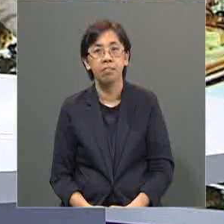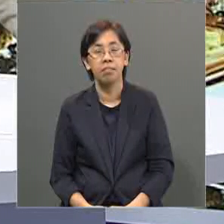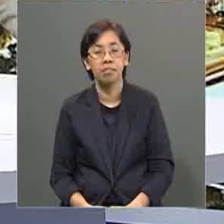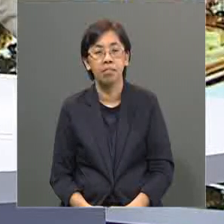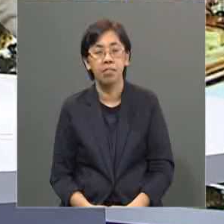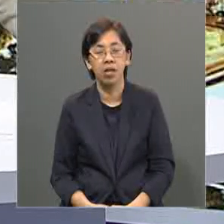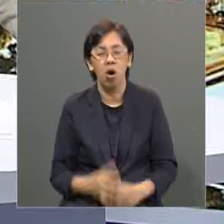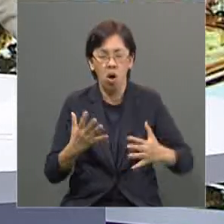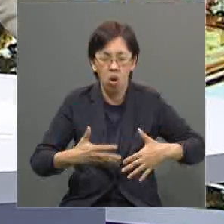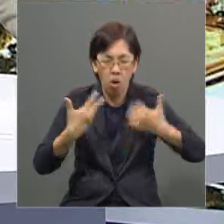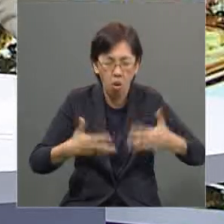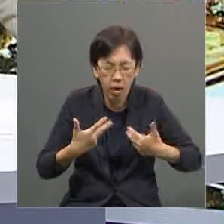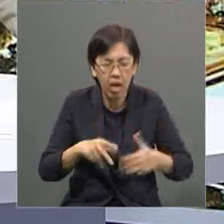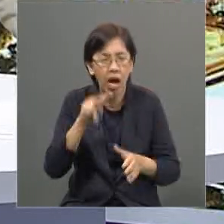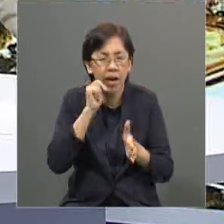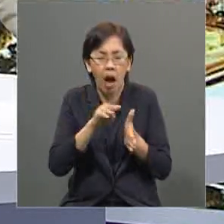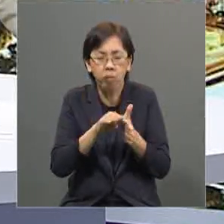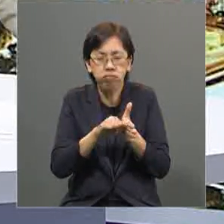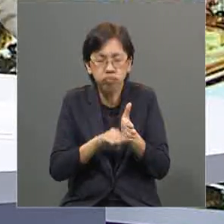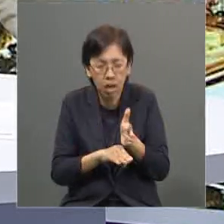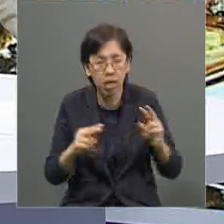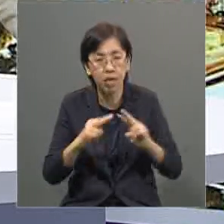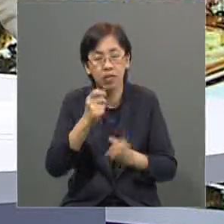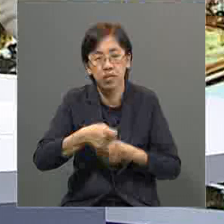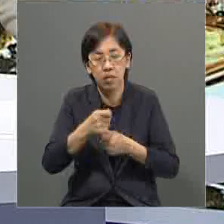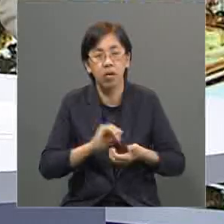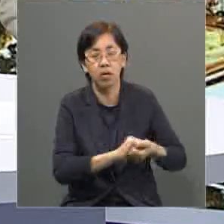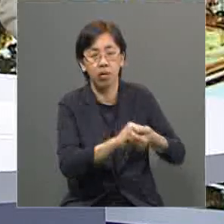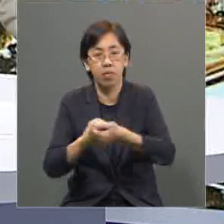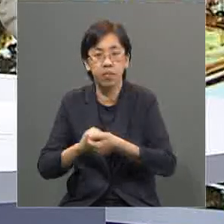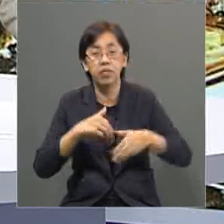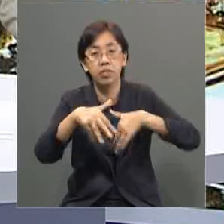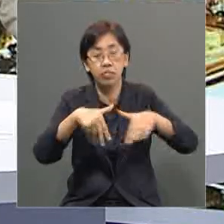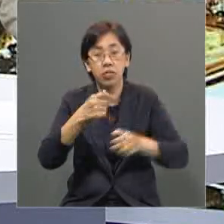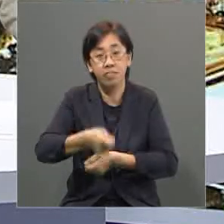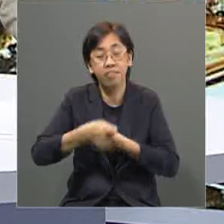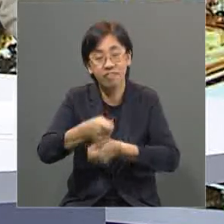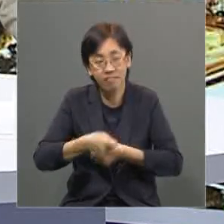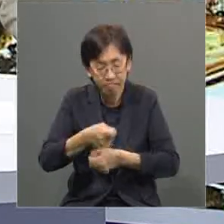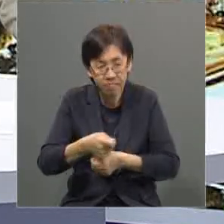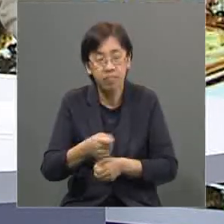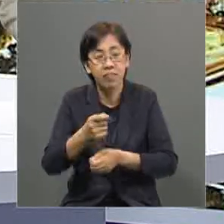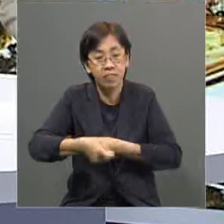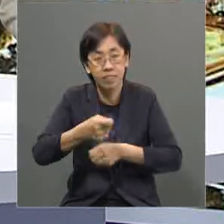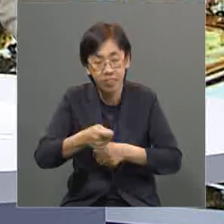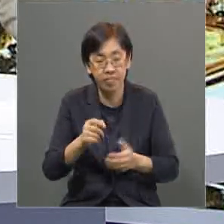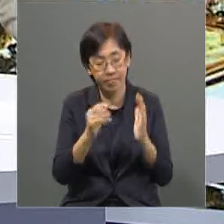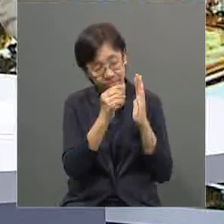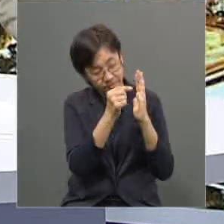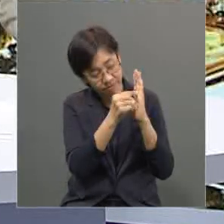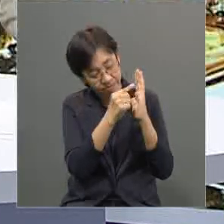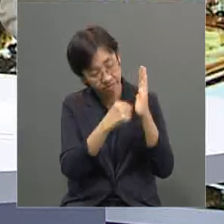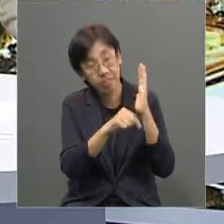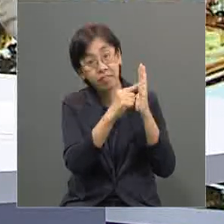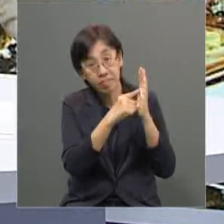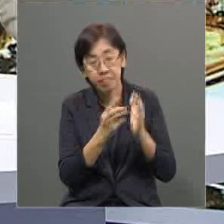ช่วงนี้ทั้งร้อนทั้งแล้งนะคะทางกระทรวงเกษตรและสหกรณ์ก็ต้องขอความร่วมมือพี่น้องเกษตรกรนะคะในพื้นที่ลุ่มเจ้าพระยาที่